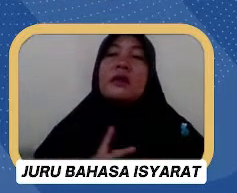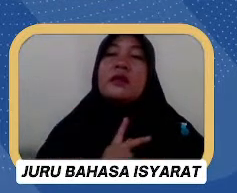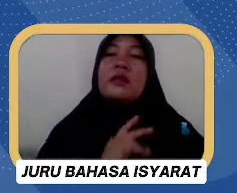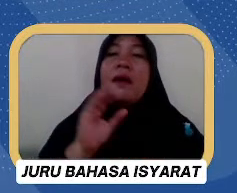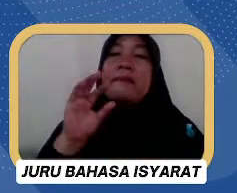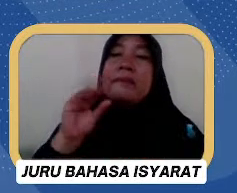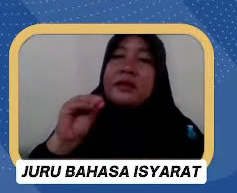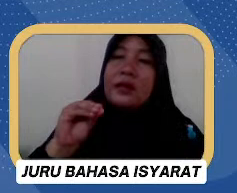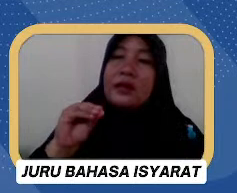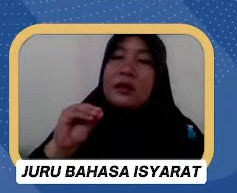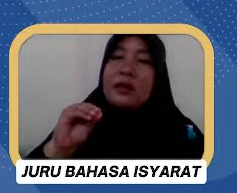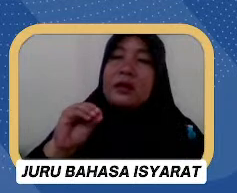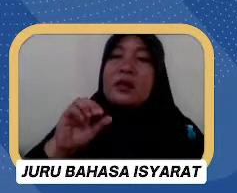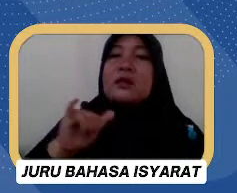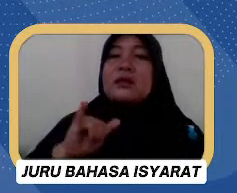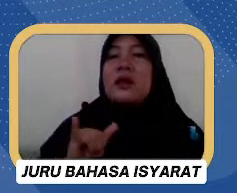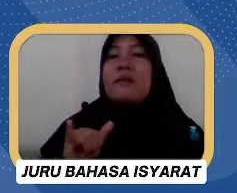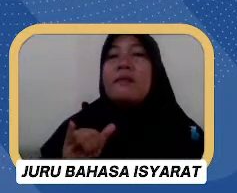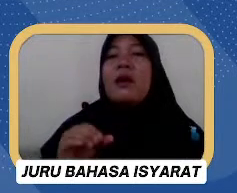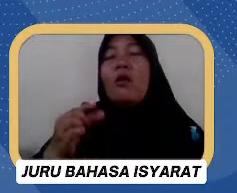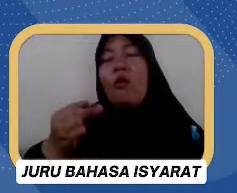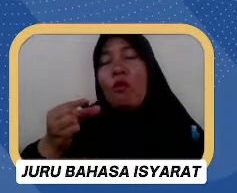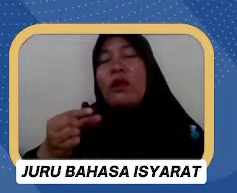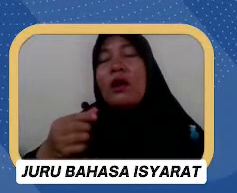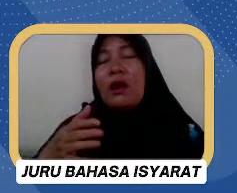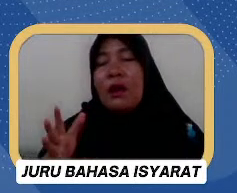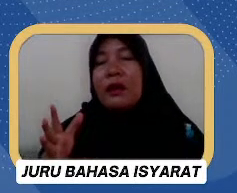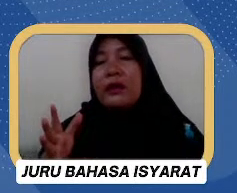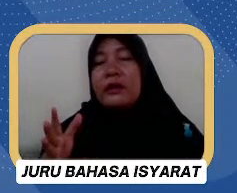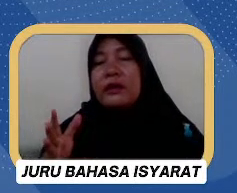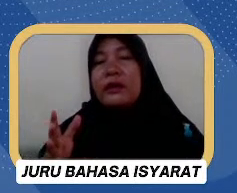kita menyampaikan argumen, cara kita